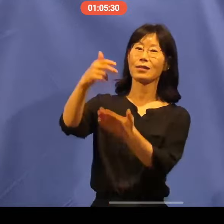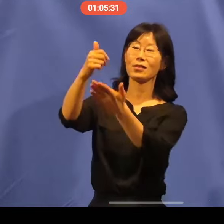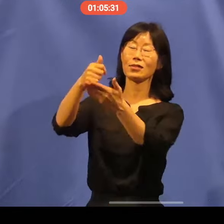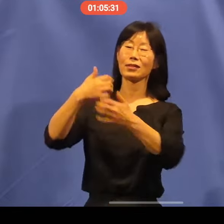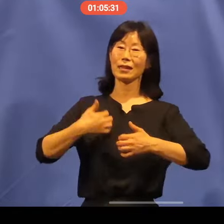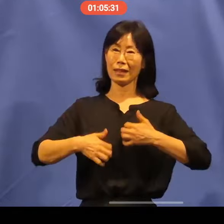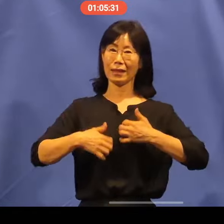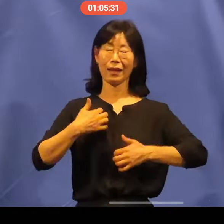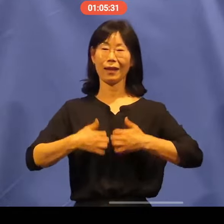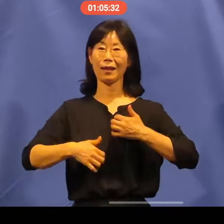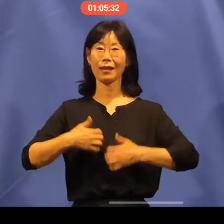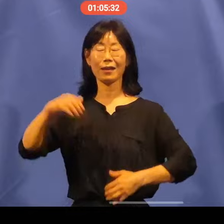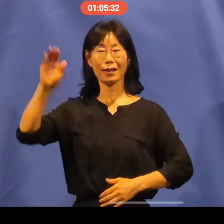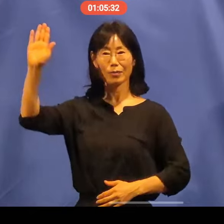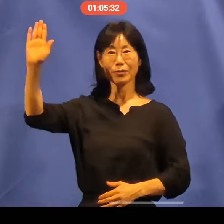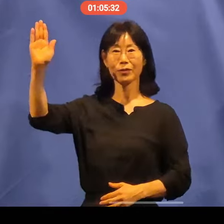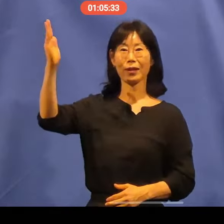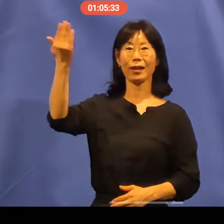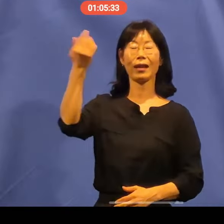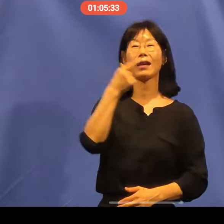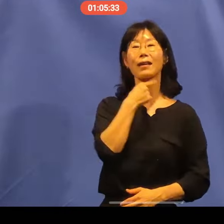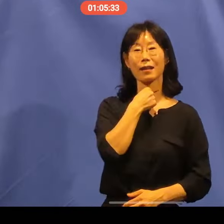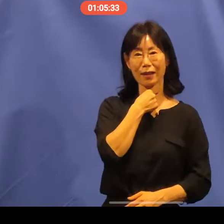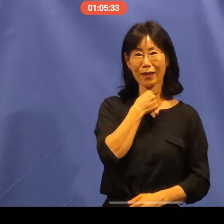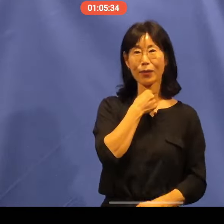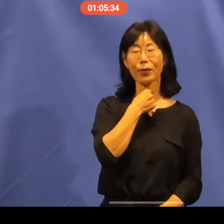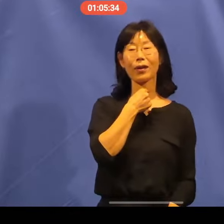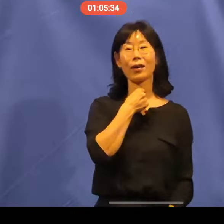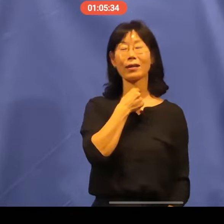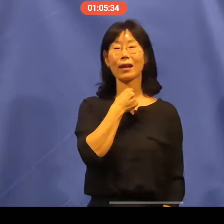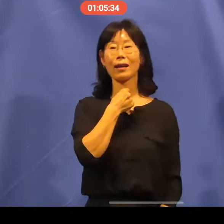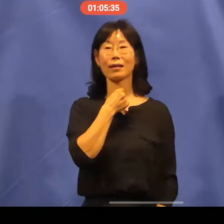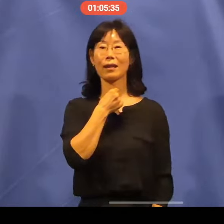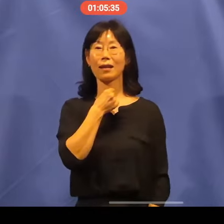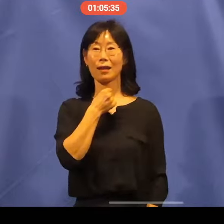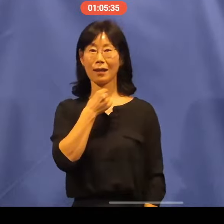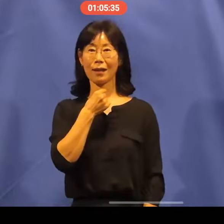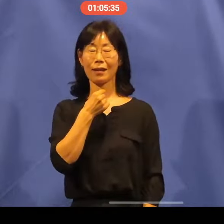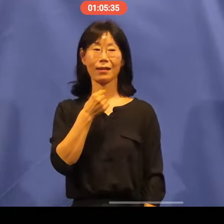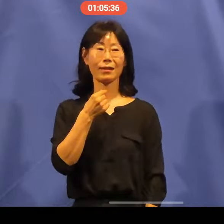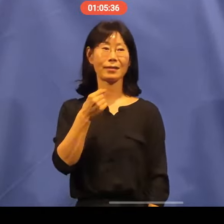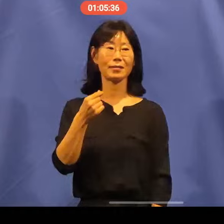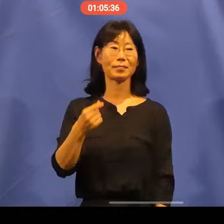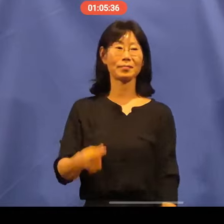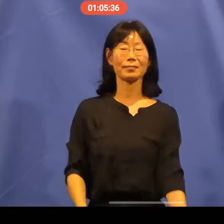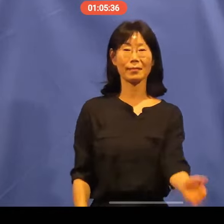나 주님의 기쁨 되기 원하네.